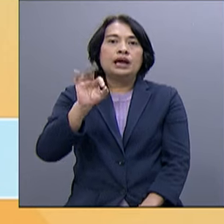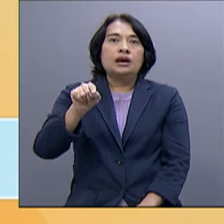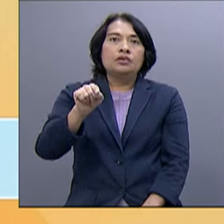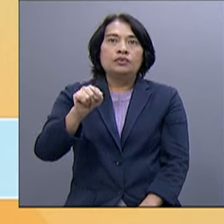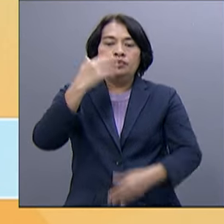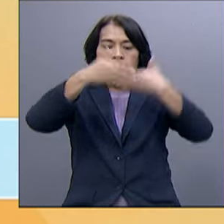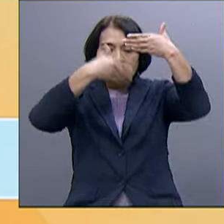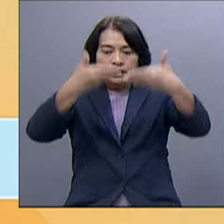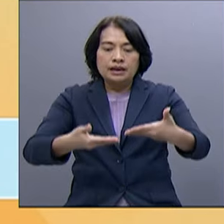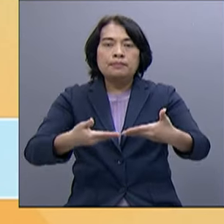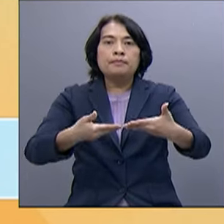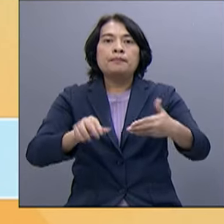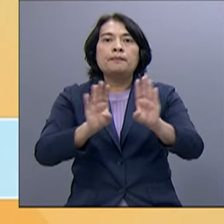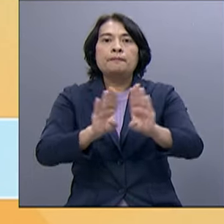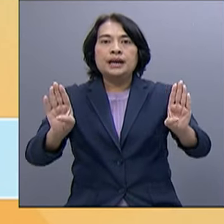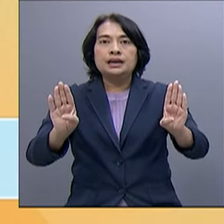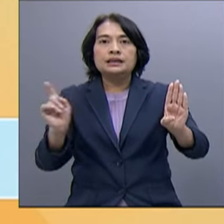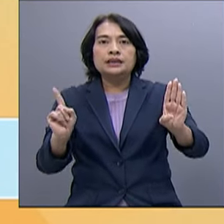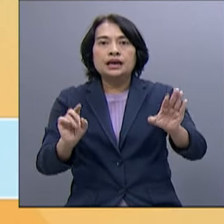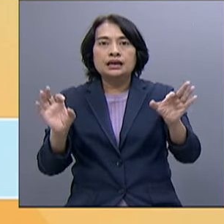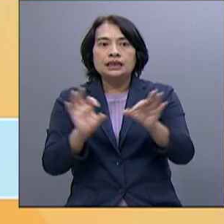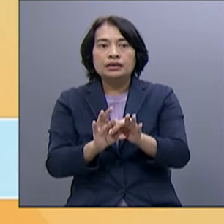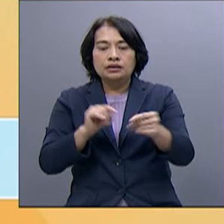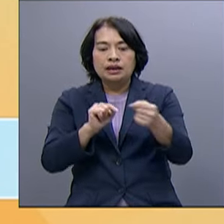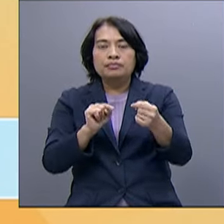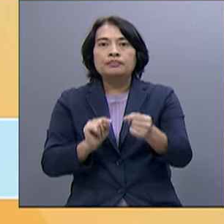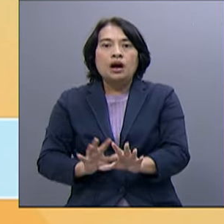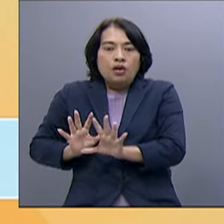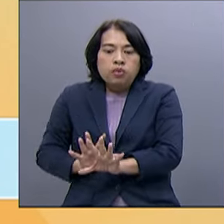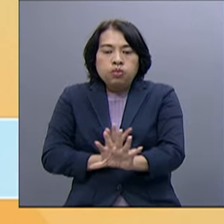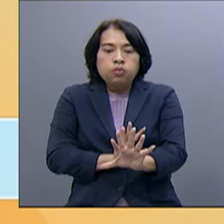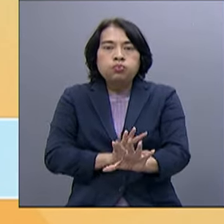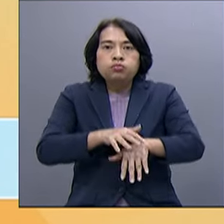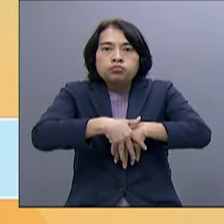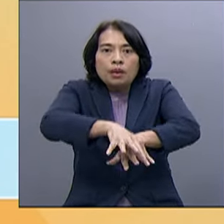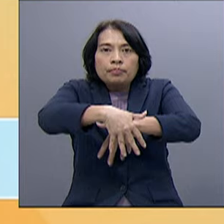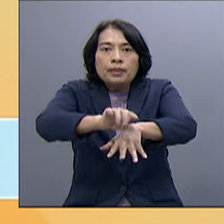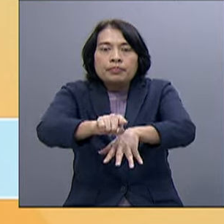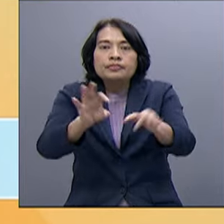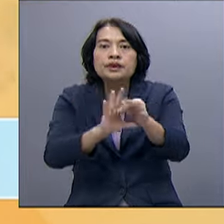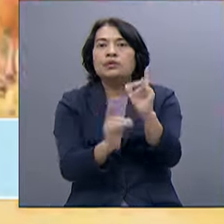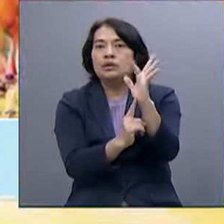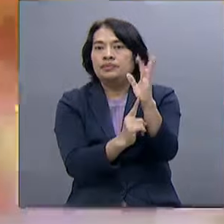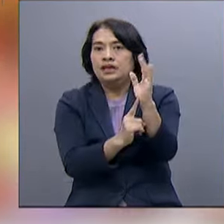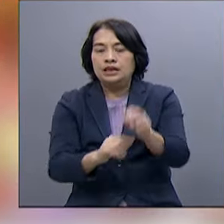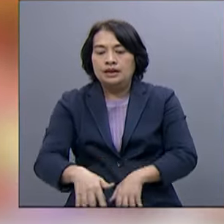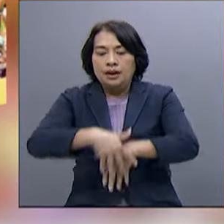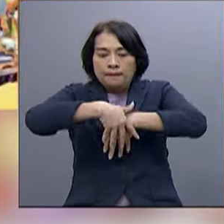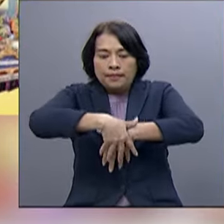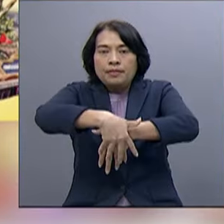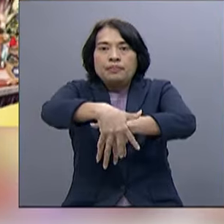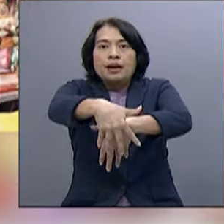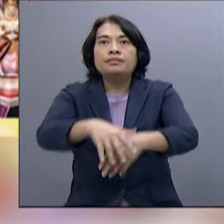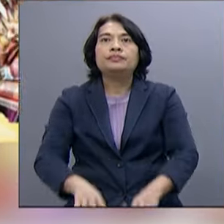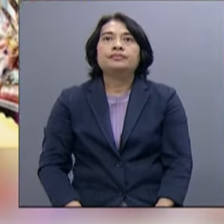ครับก็จะมีขบวนแห่อันยิ่งใหญ่ประกอบด้วยขบวนแห่เทียนพรรษาพระราชทานขบวนพระ